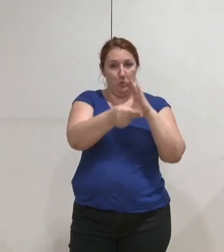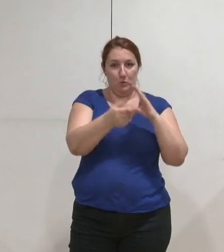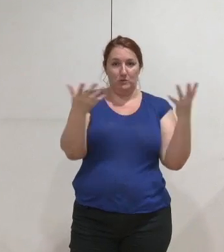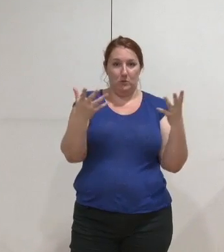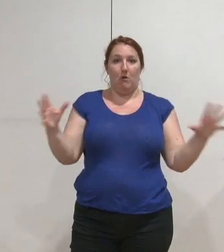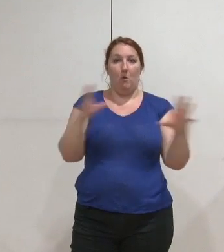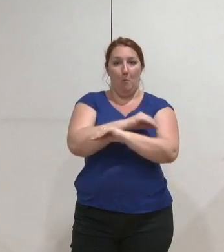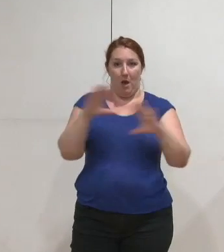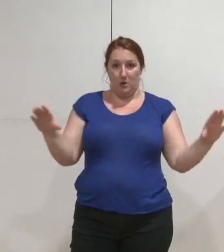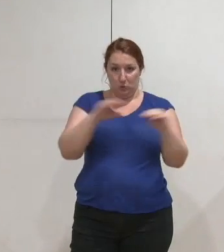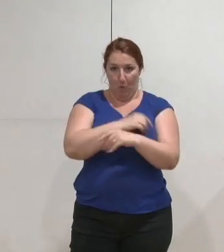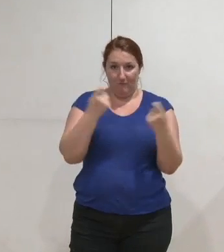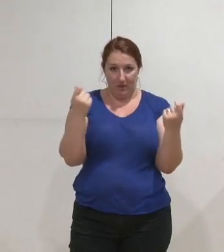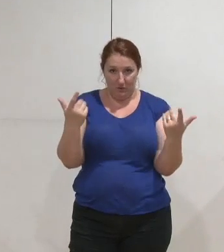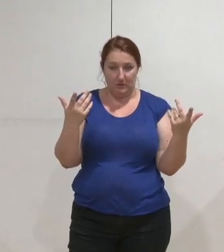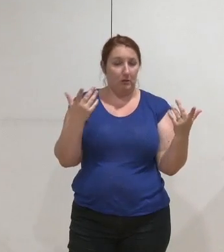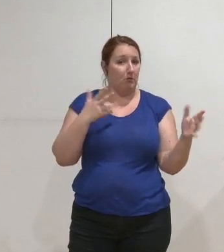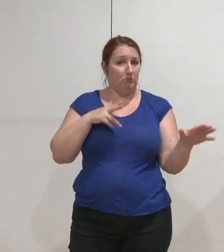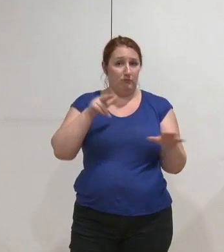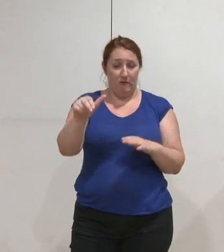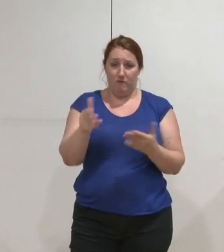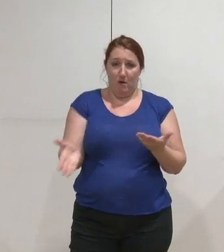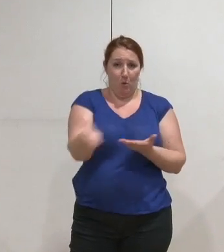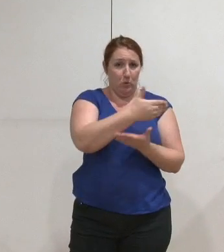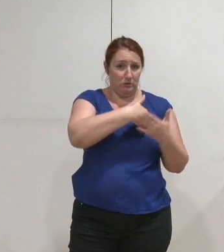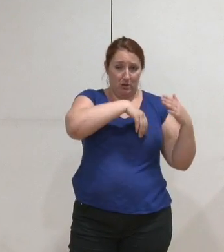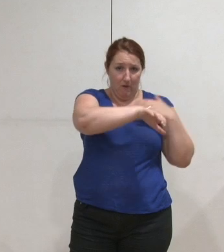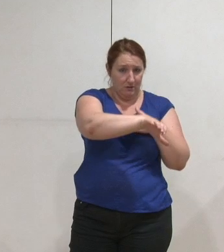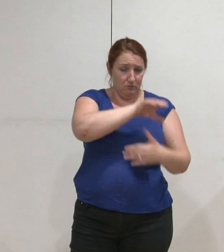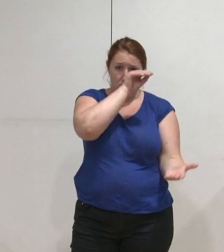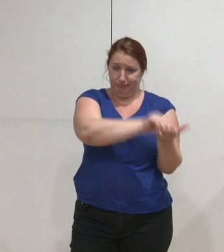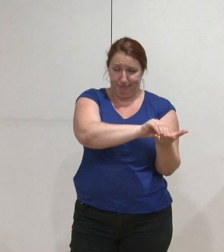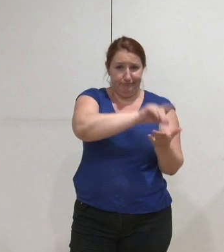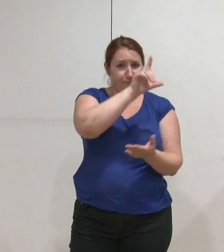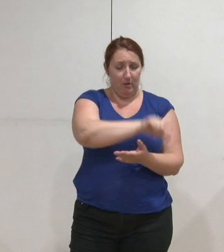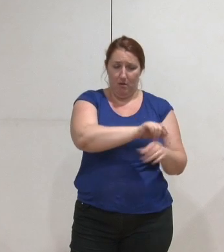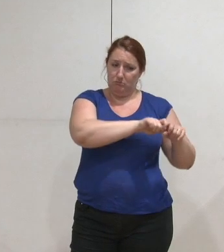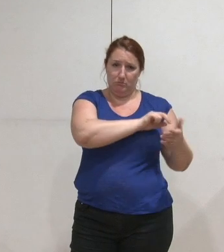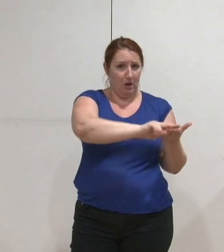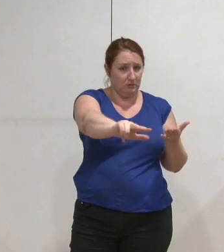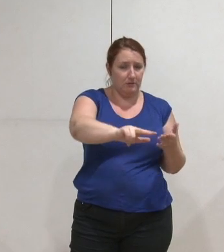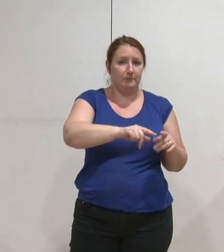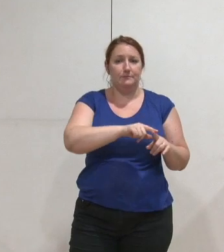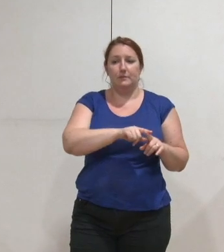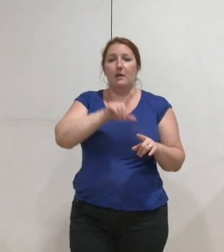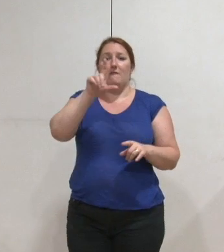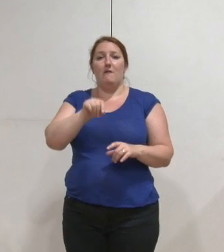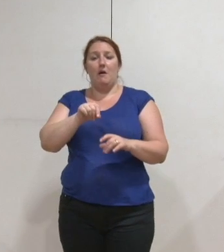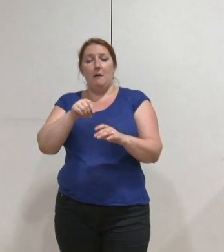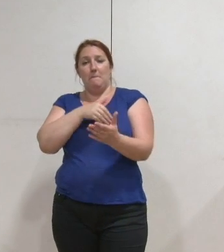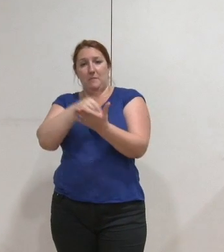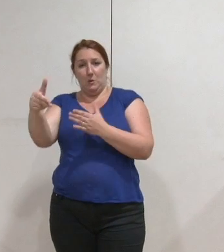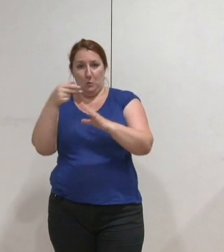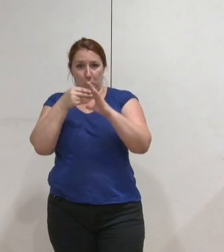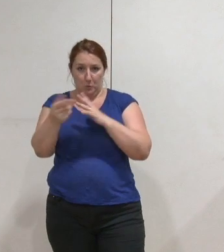des opérations financières que l'on va retrouver en recette d'investissement elle consiste pour 20 millions d'euros